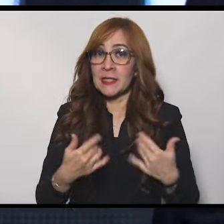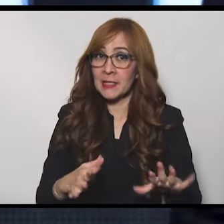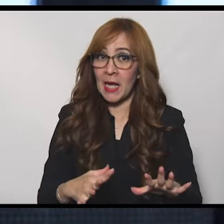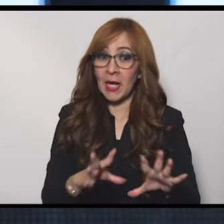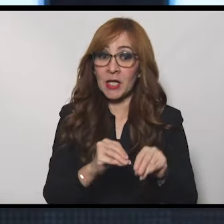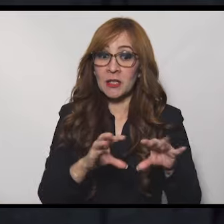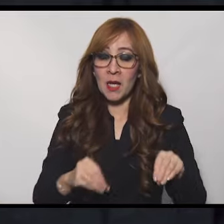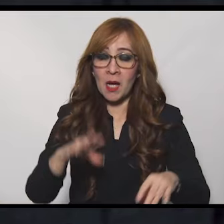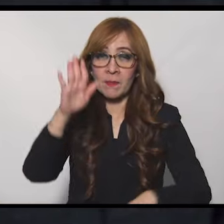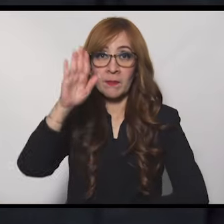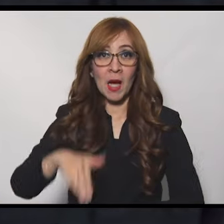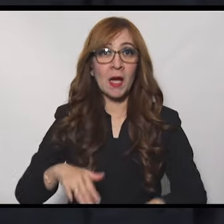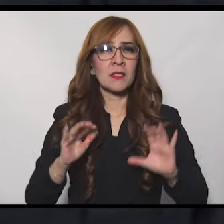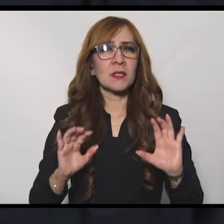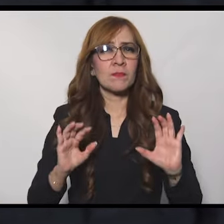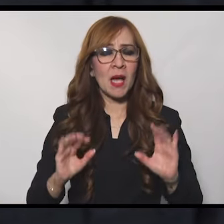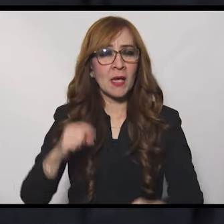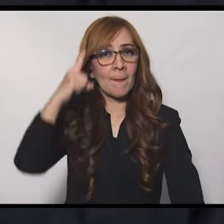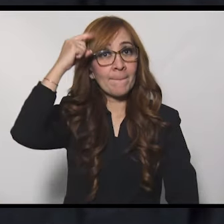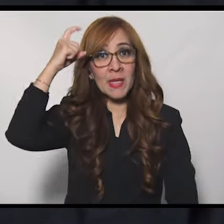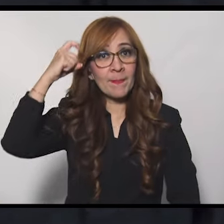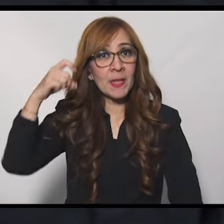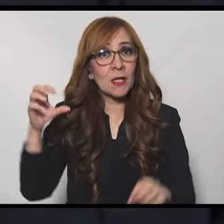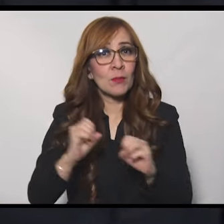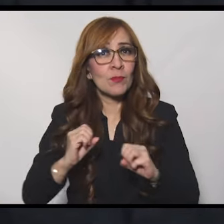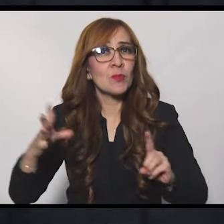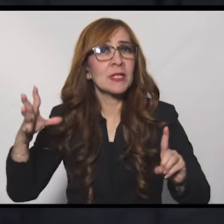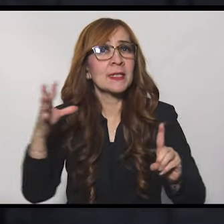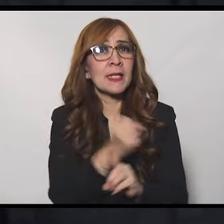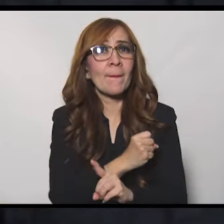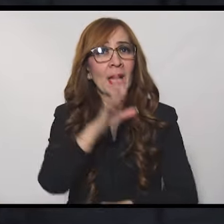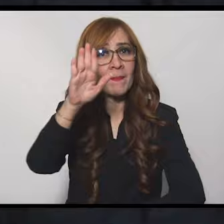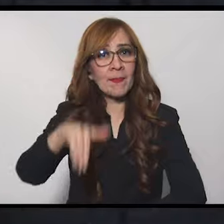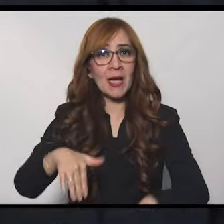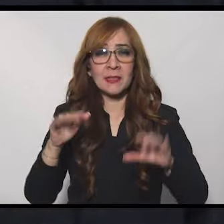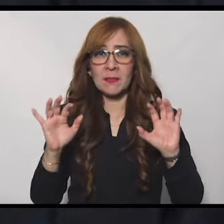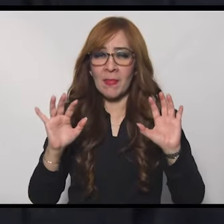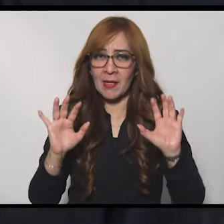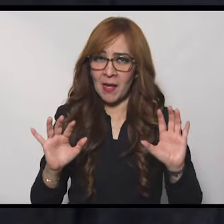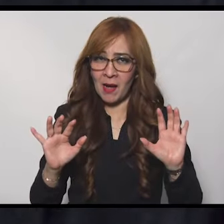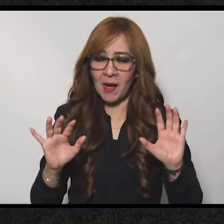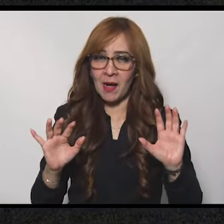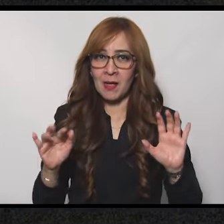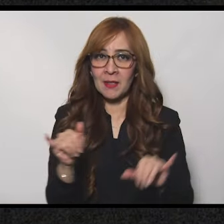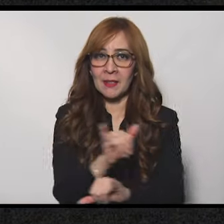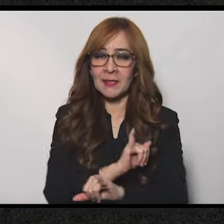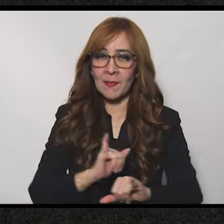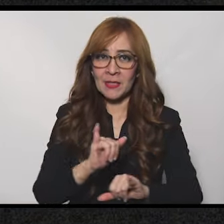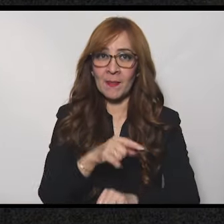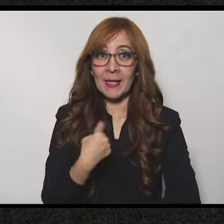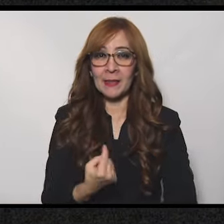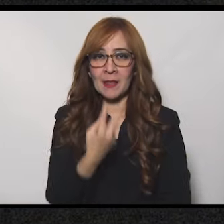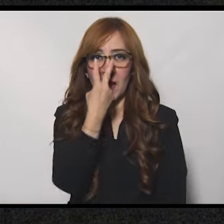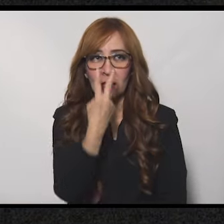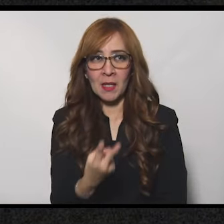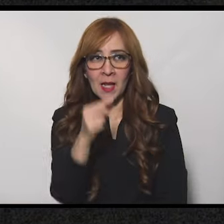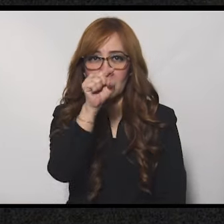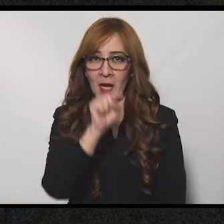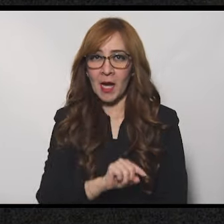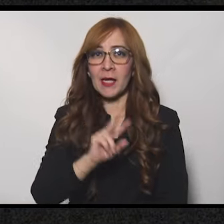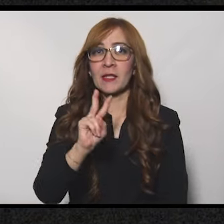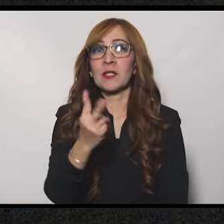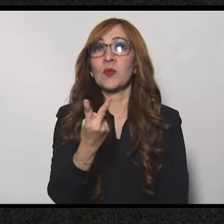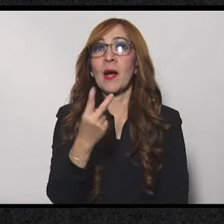belum dikerjain. Masih banyak mimpi yang belum digapai. Kita sama-sama lihat di ayat kedua. Inilah negeri